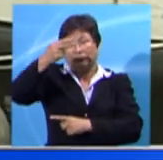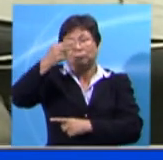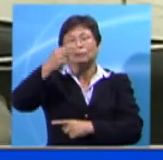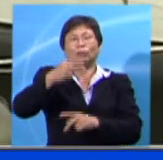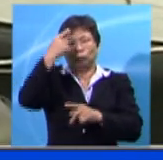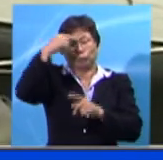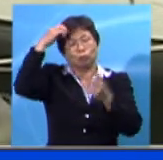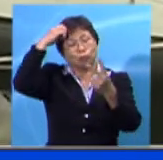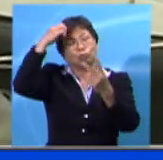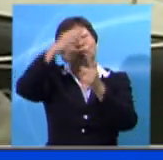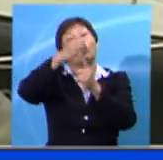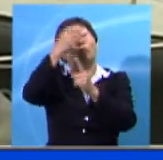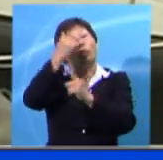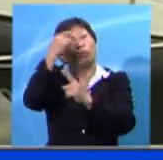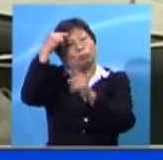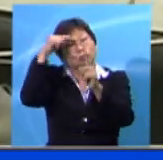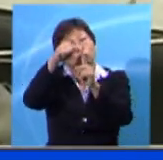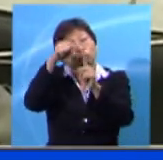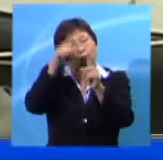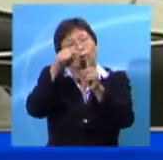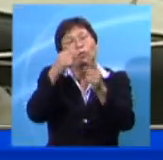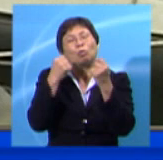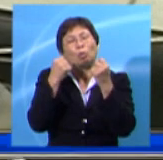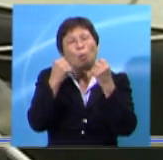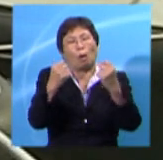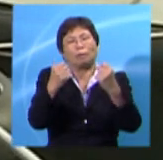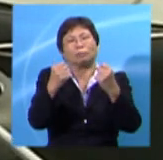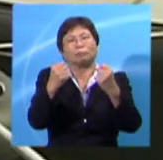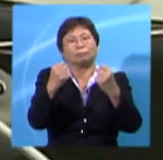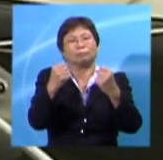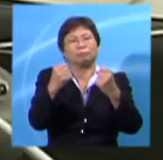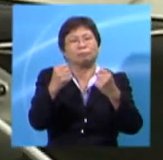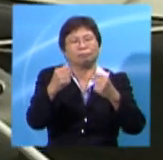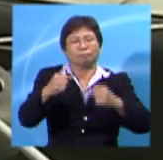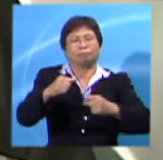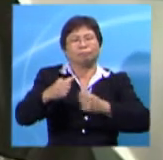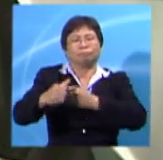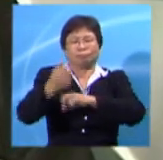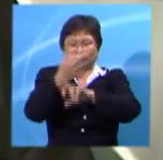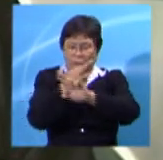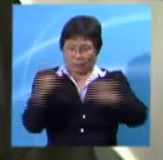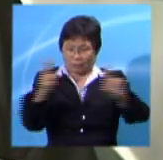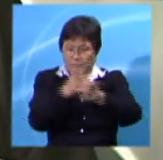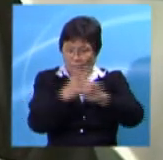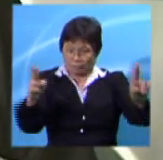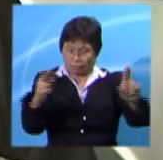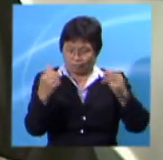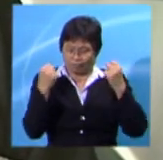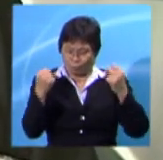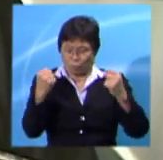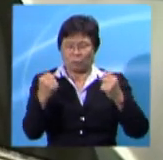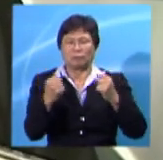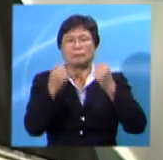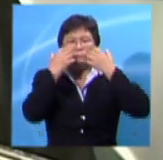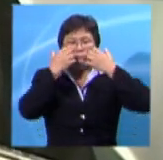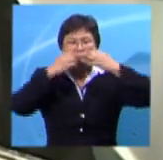bagi tujuan mengukuhkan lagi keanggotan kesiapsagaan